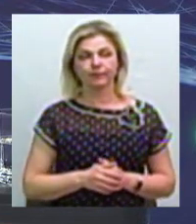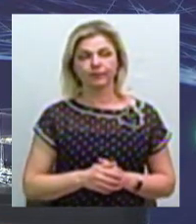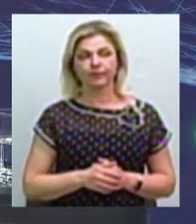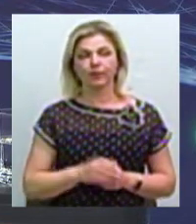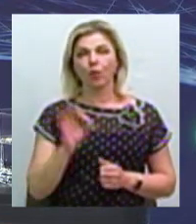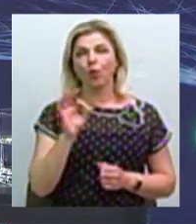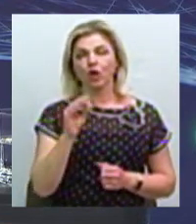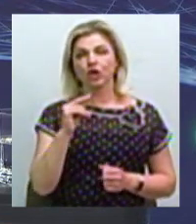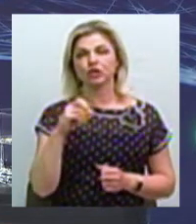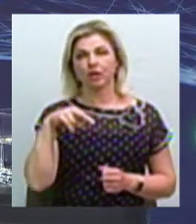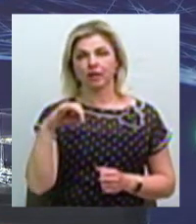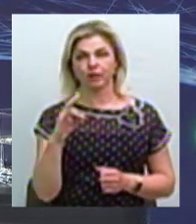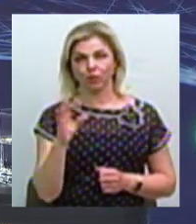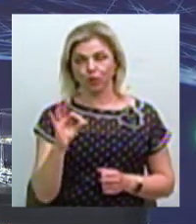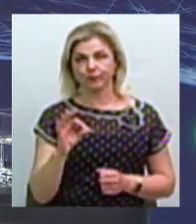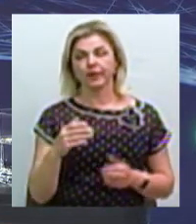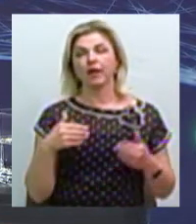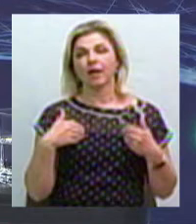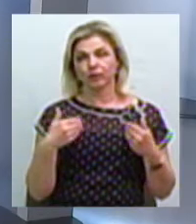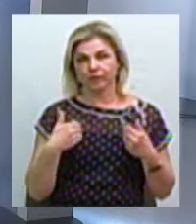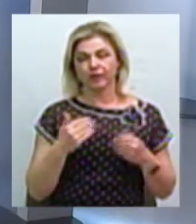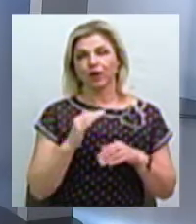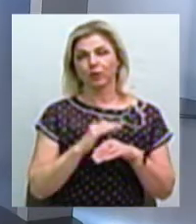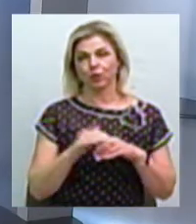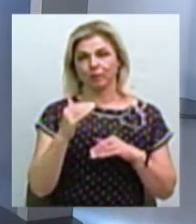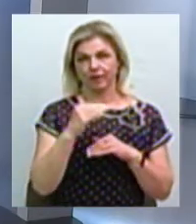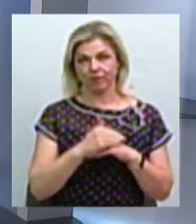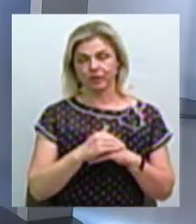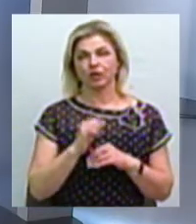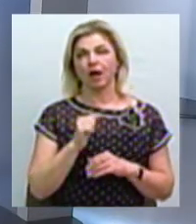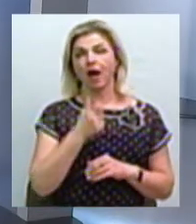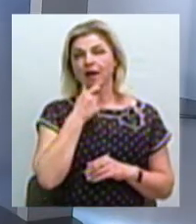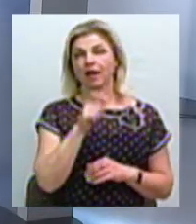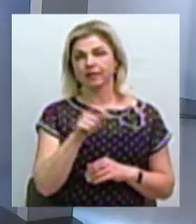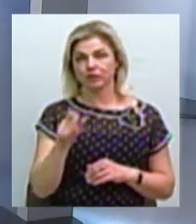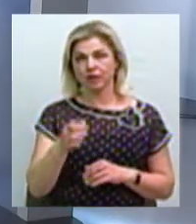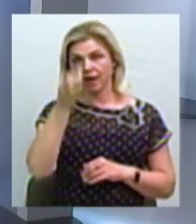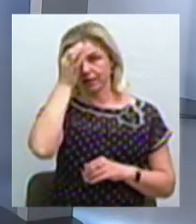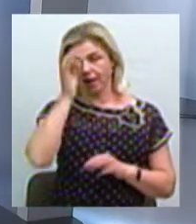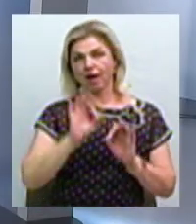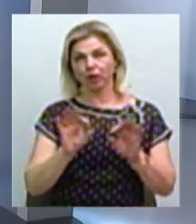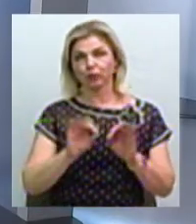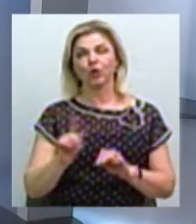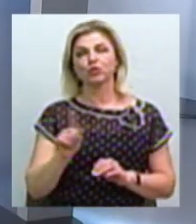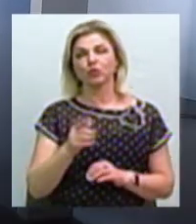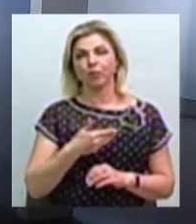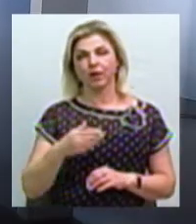Челенко. Ольга, я вас вітаю в нашій студії. Добрий вечір. А глядачам я нагадую, що ми працюємо в прямому ефірі. Телефон